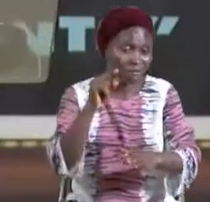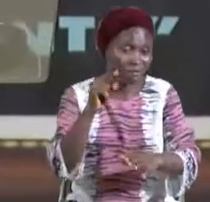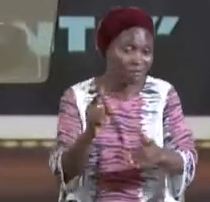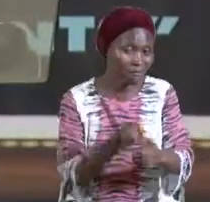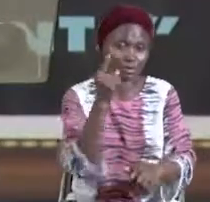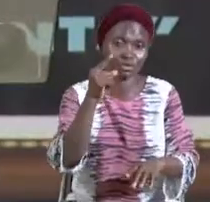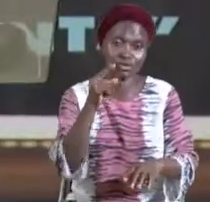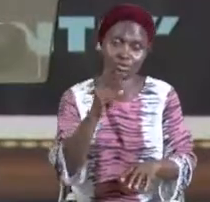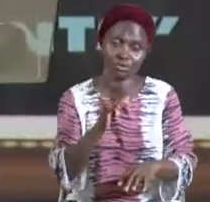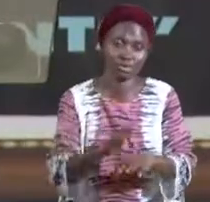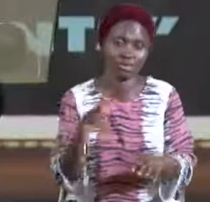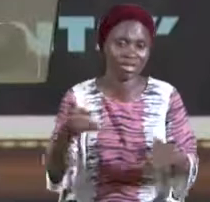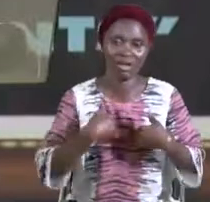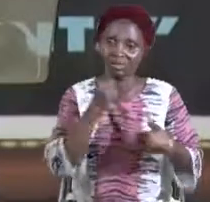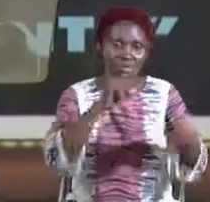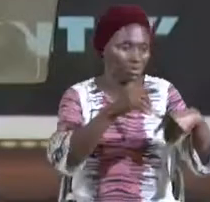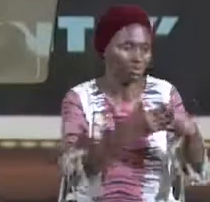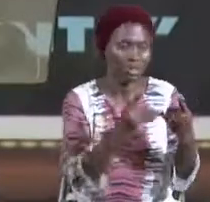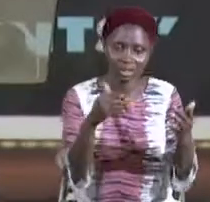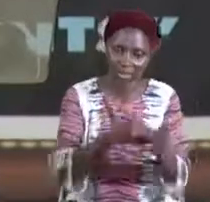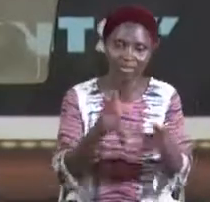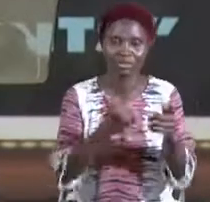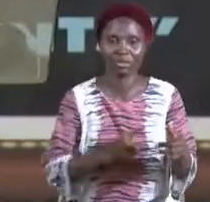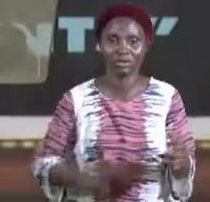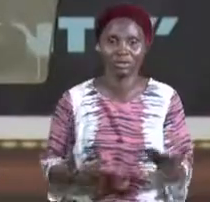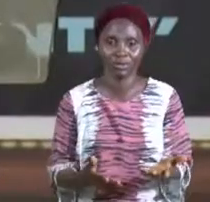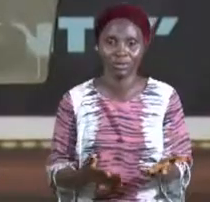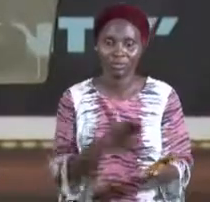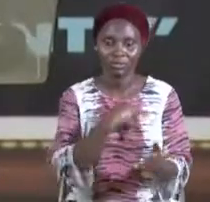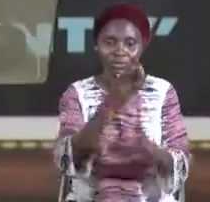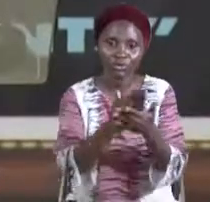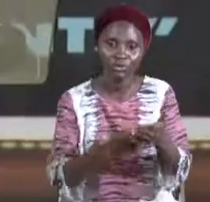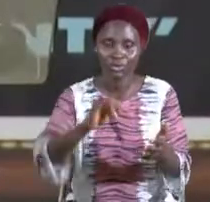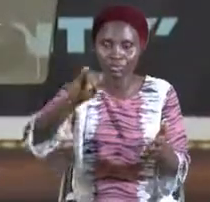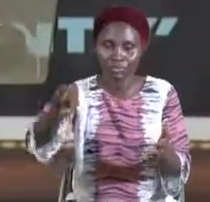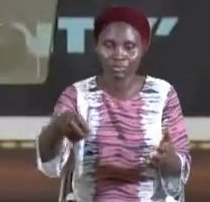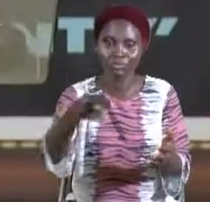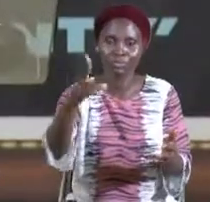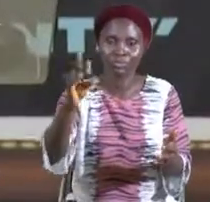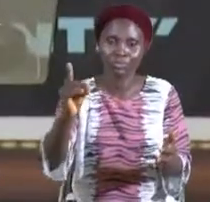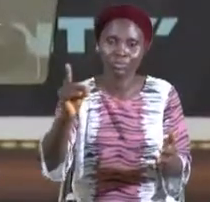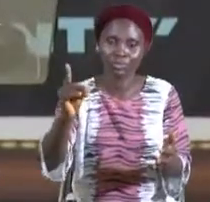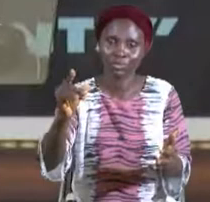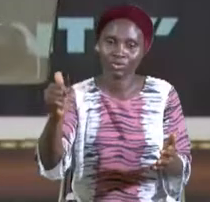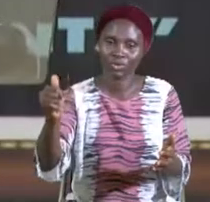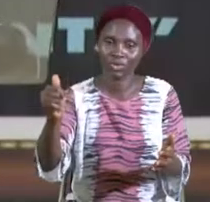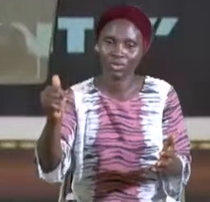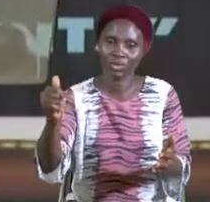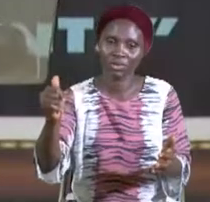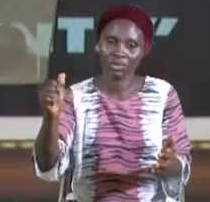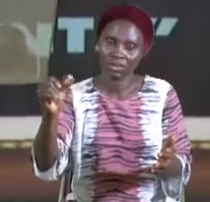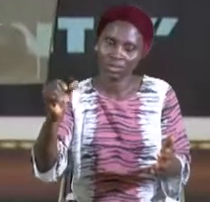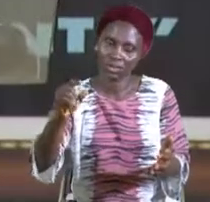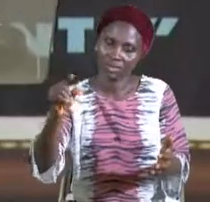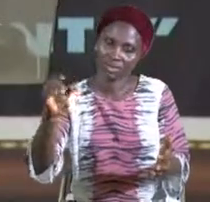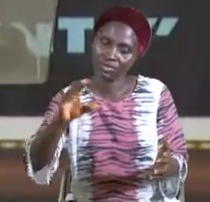sont plus repartis au Seigneur. Et certains judaïciens sont venus vers eux. Et leur vision de Christ comme